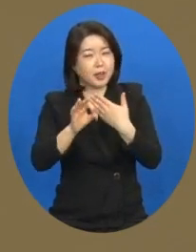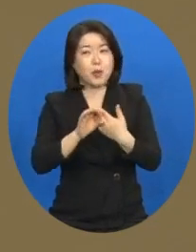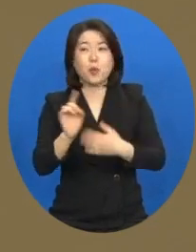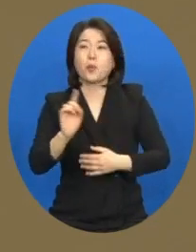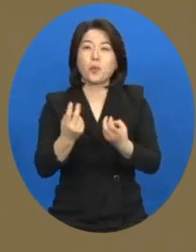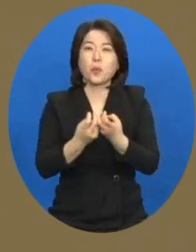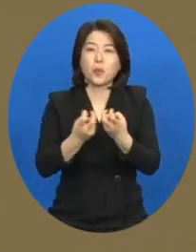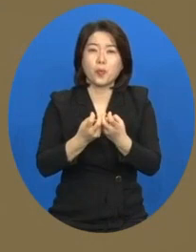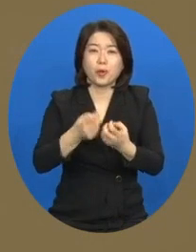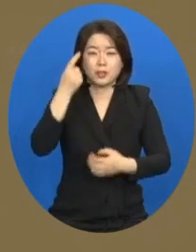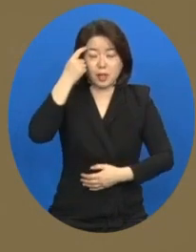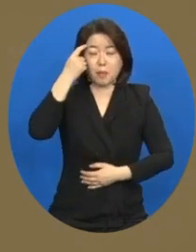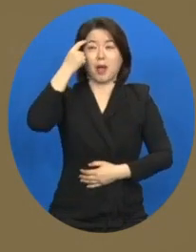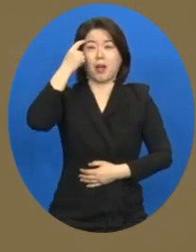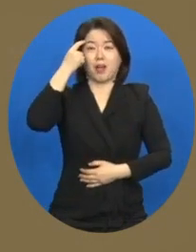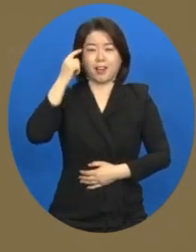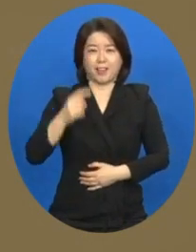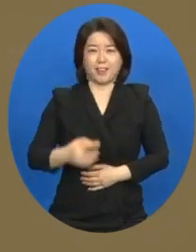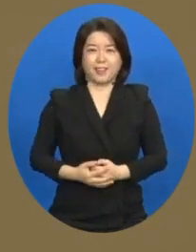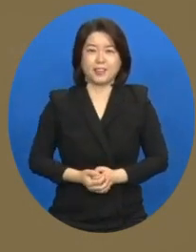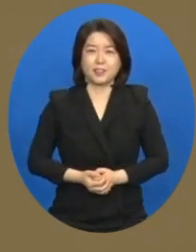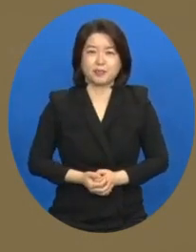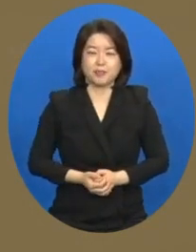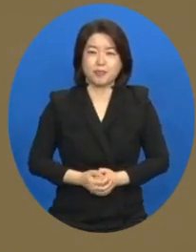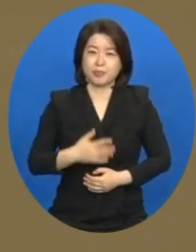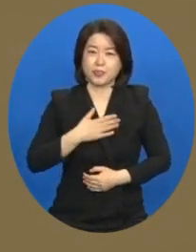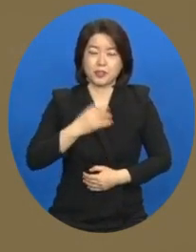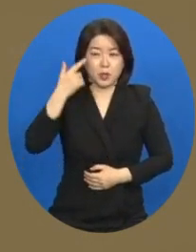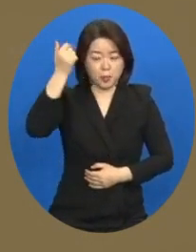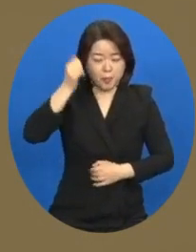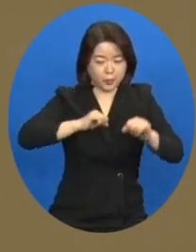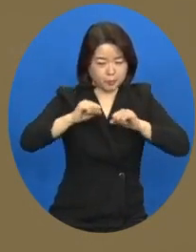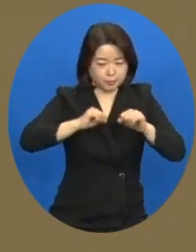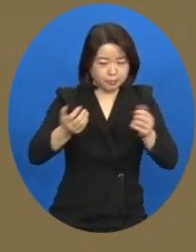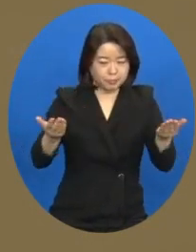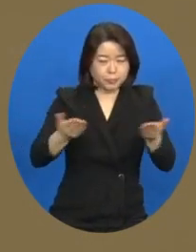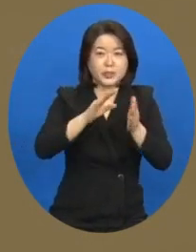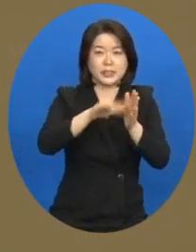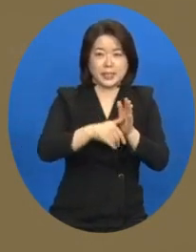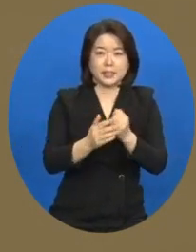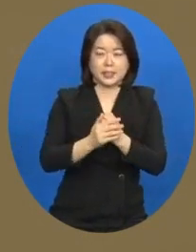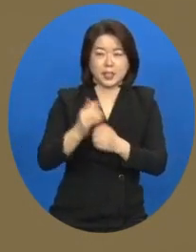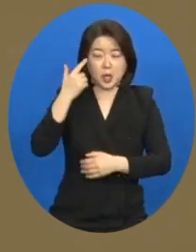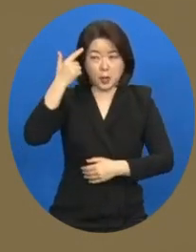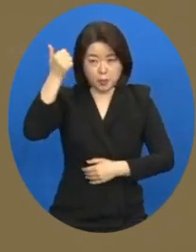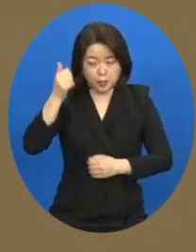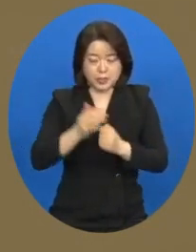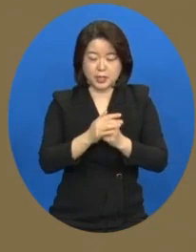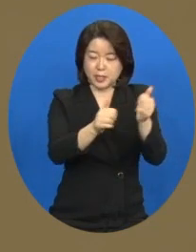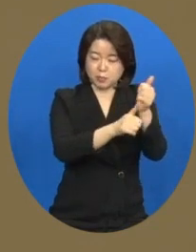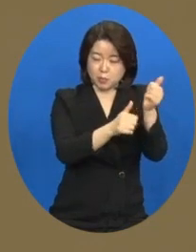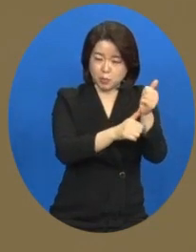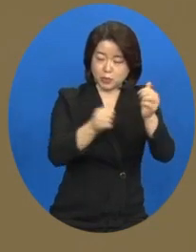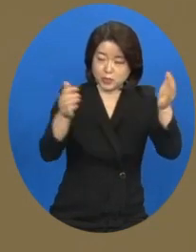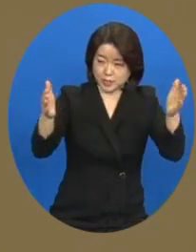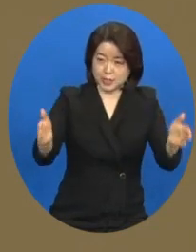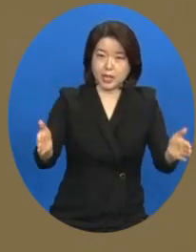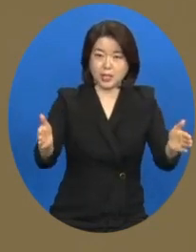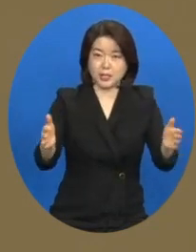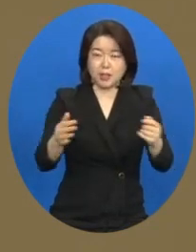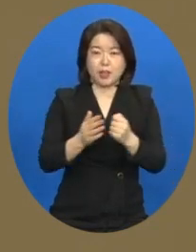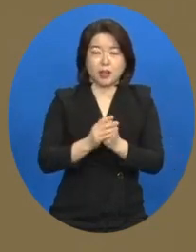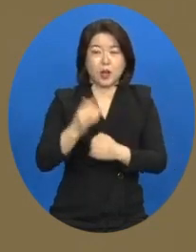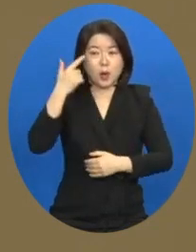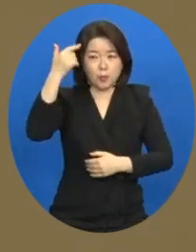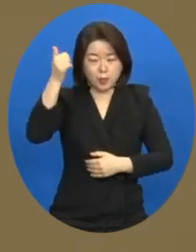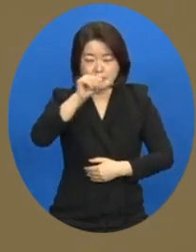그 생각이 번쩍 나더라. 저는 목회하면서 목사와 담임 목사와 부목사 사이에도